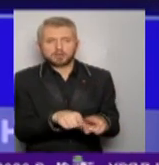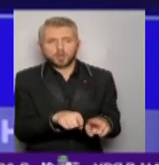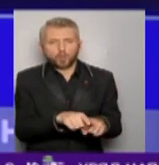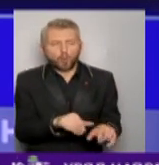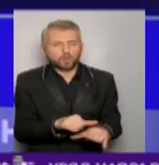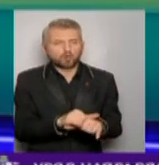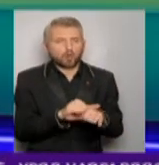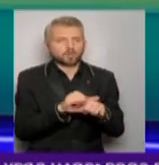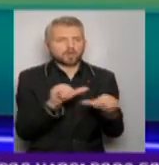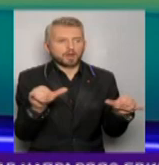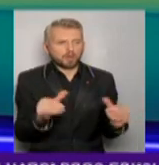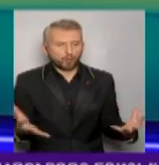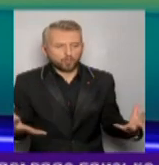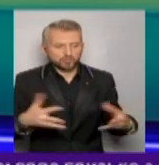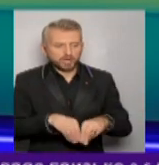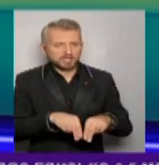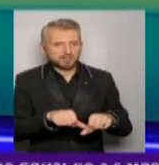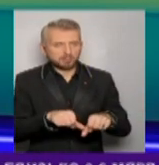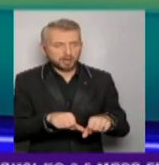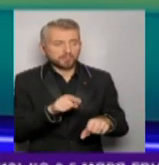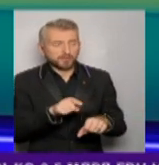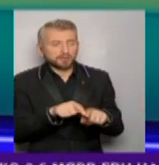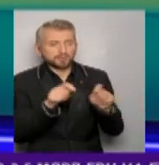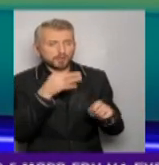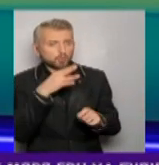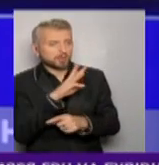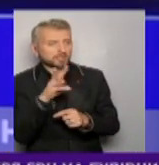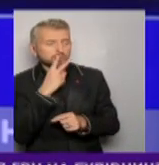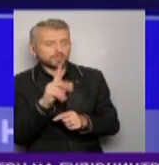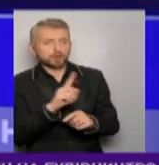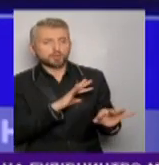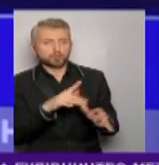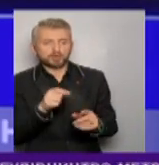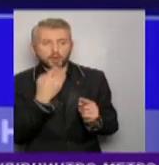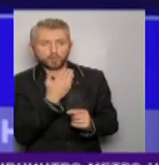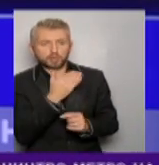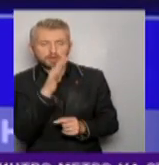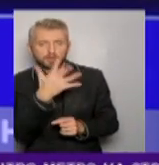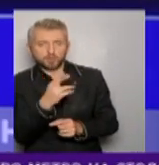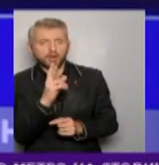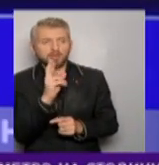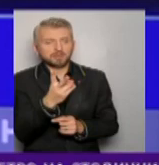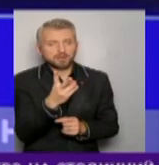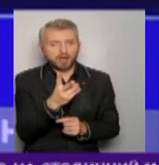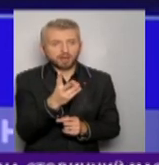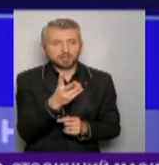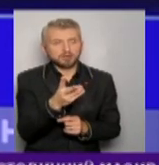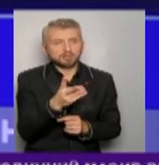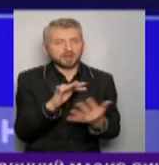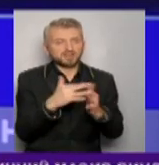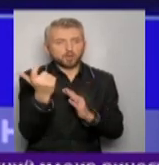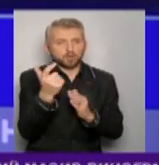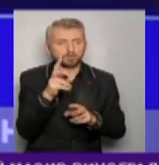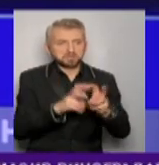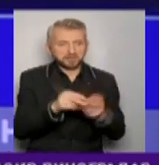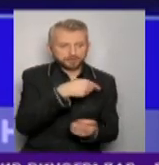от концентрації землі, ви зайдіть на будь-який сайт, подивіться, що відбулося за останні 5 років, як укрупнились у них сільгосппідприємства. Але там